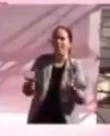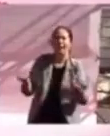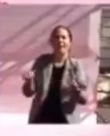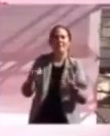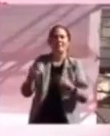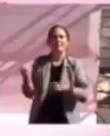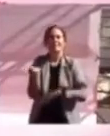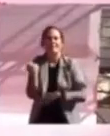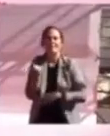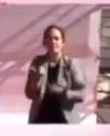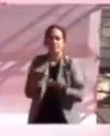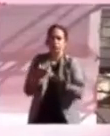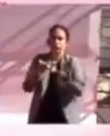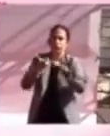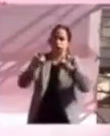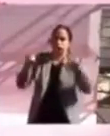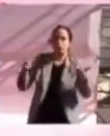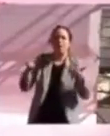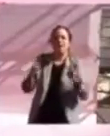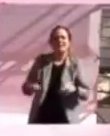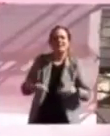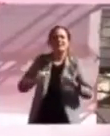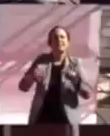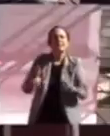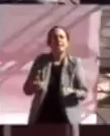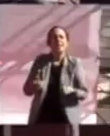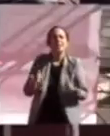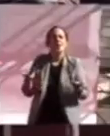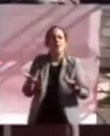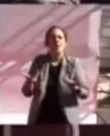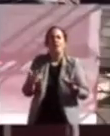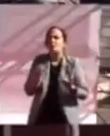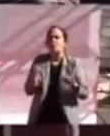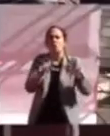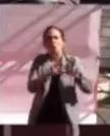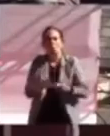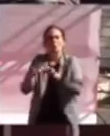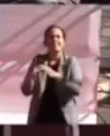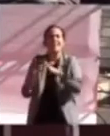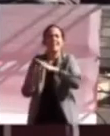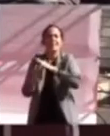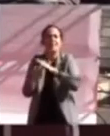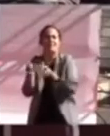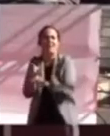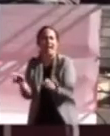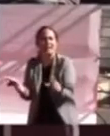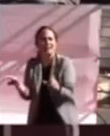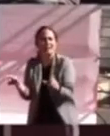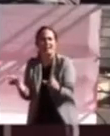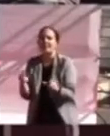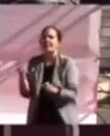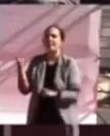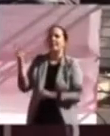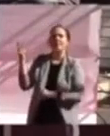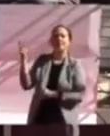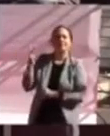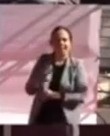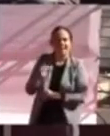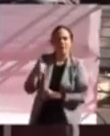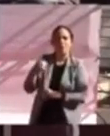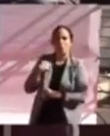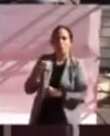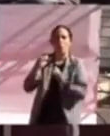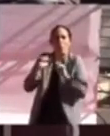fine era una spesa surrettizia sul personale solo che mentre se la tieni di qui io controllo i